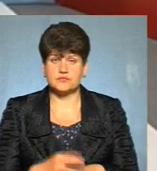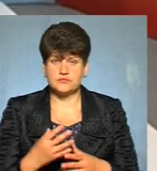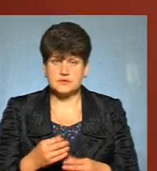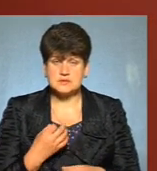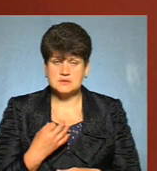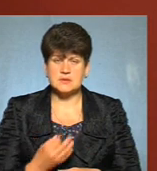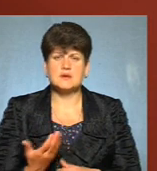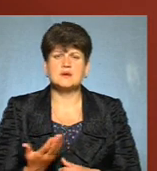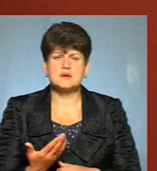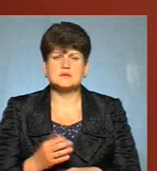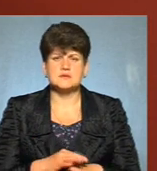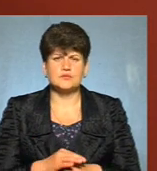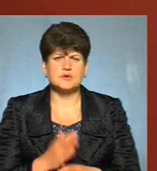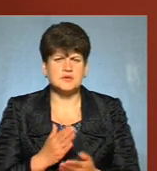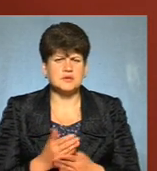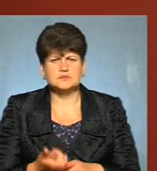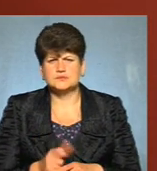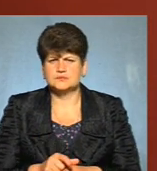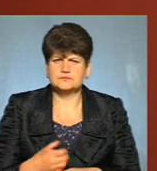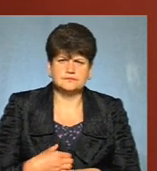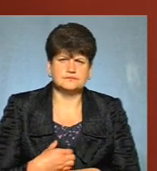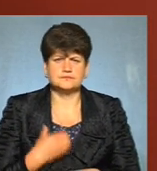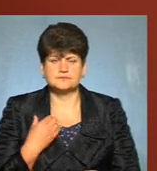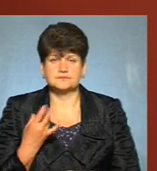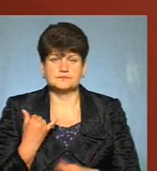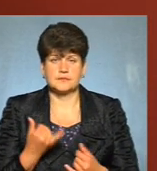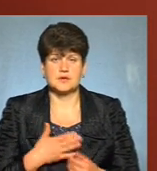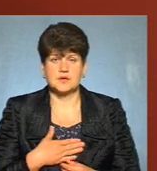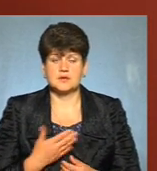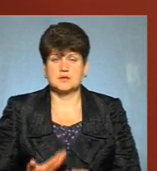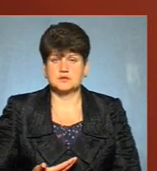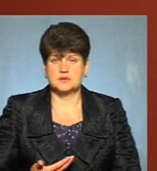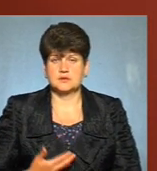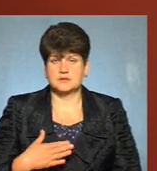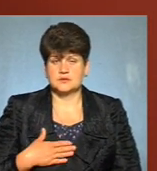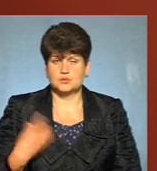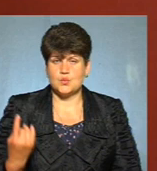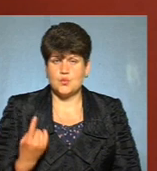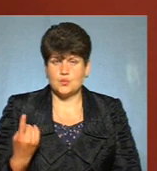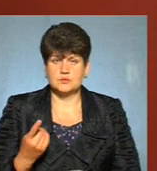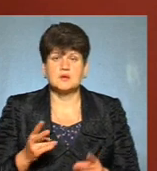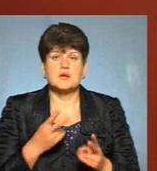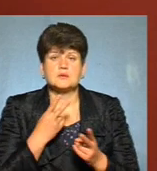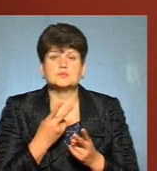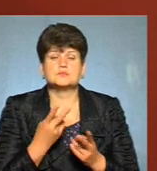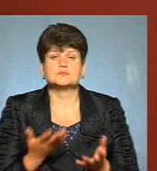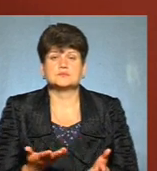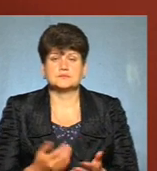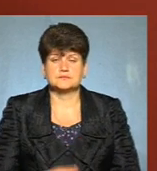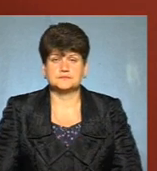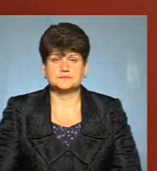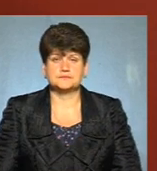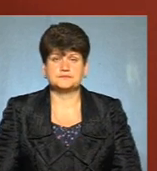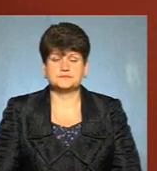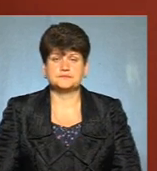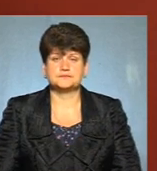Розкажіть, які з них є найнебезпечнішими для жителів нашої області і які симптоми можна спостерігати?